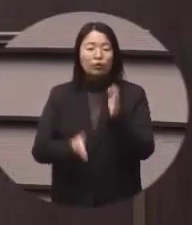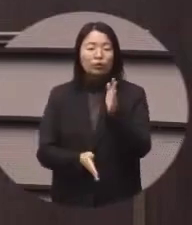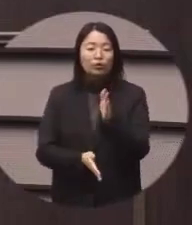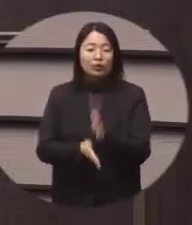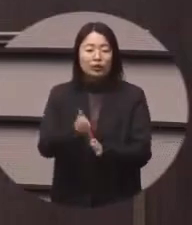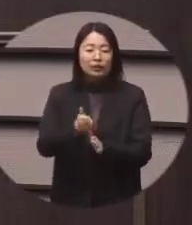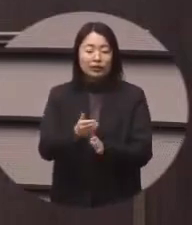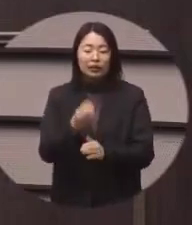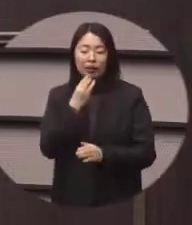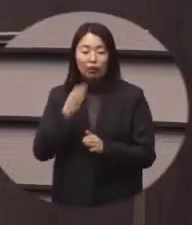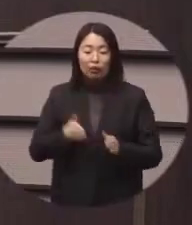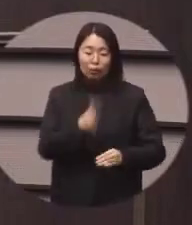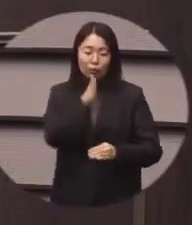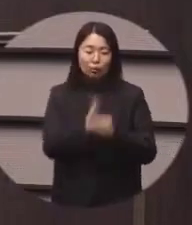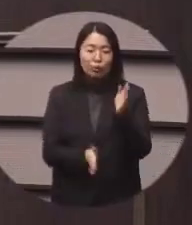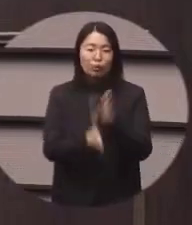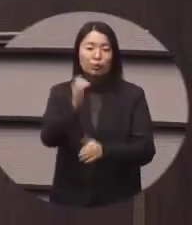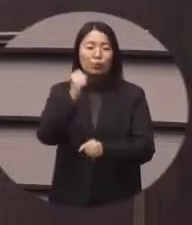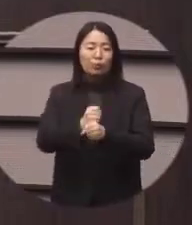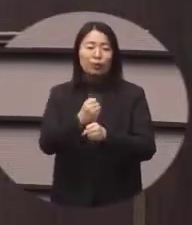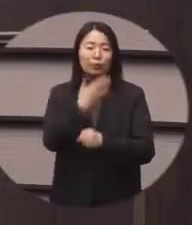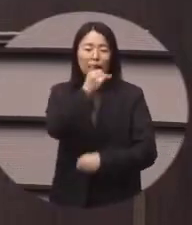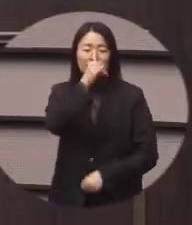것이라 확신합니다.